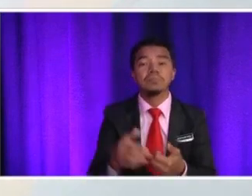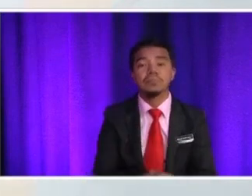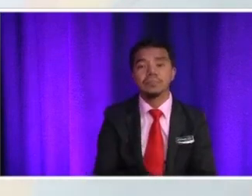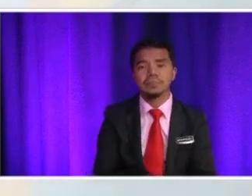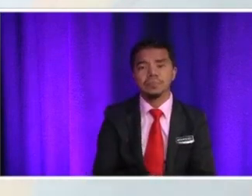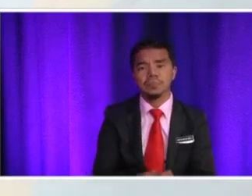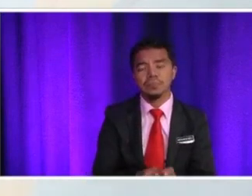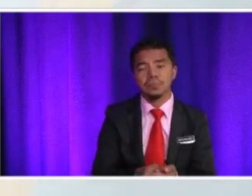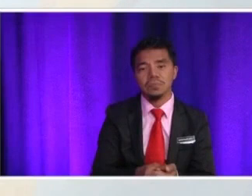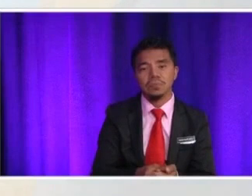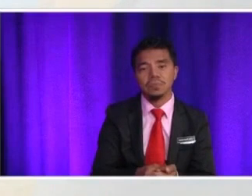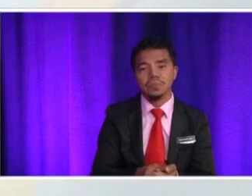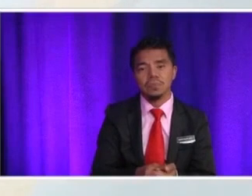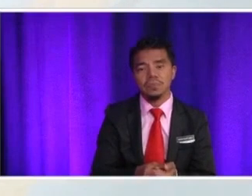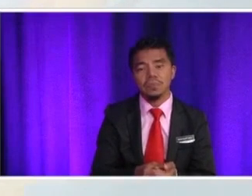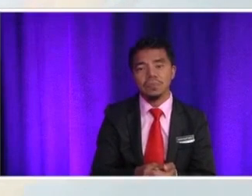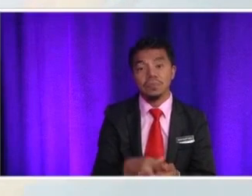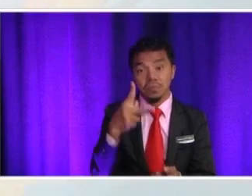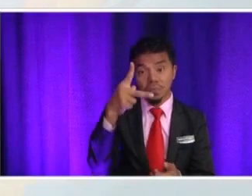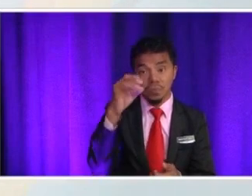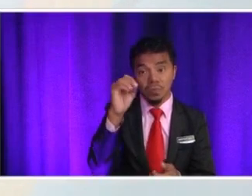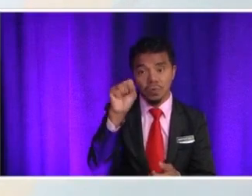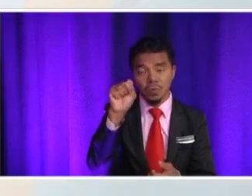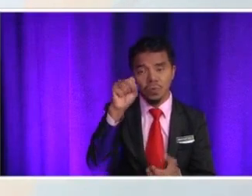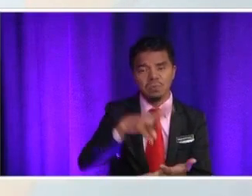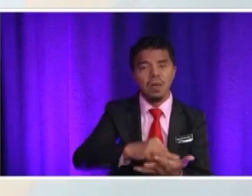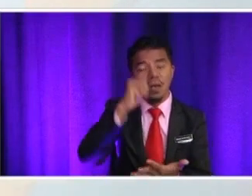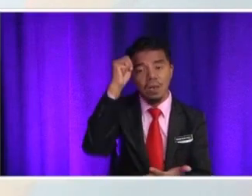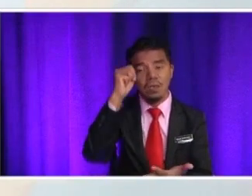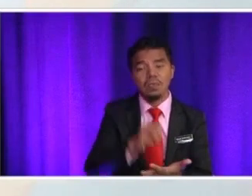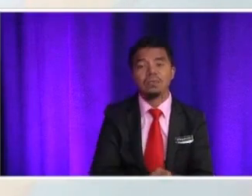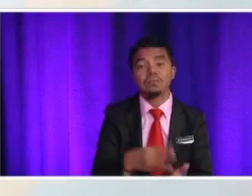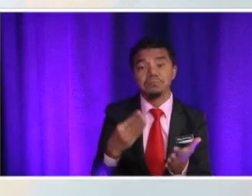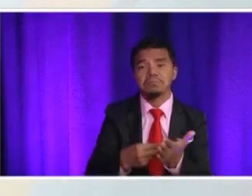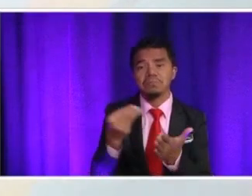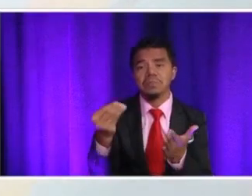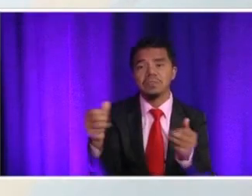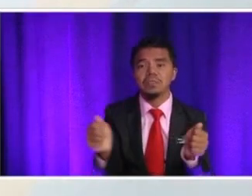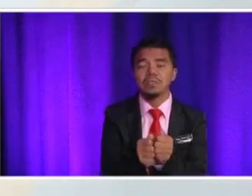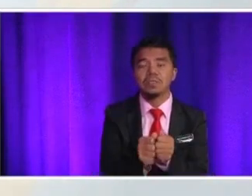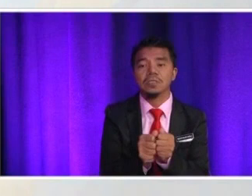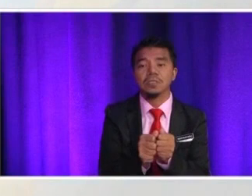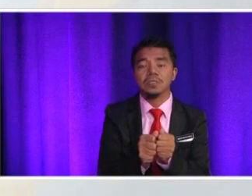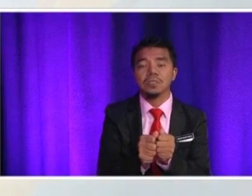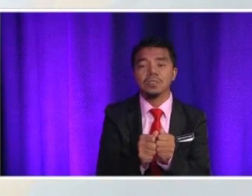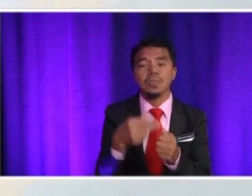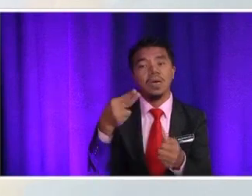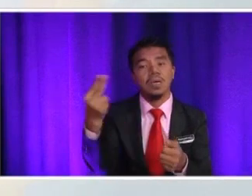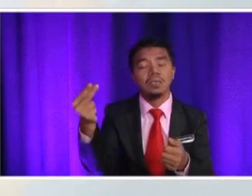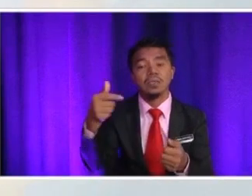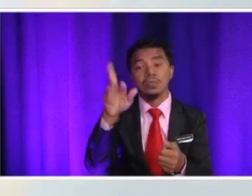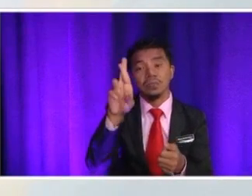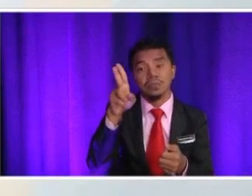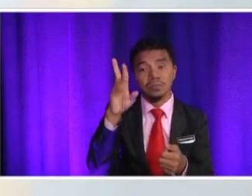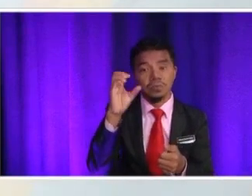kos bahan mahal kerana dia beli secara runcit. Ya, kita dah belajar kalau kita beli secara runcit harga lebih